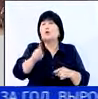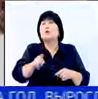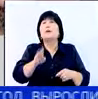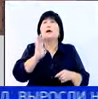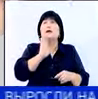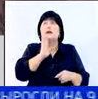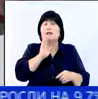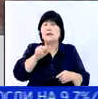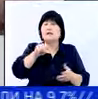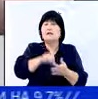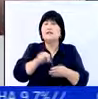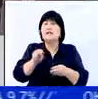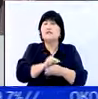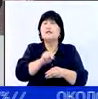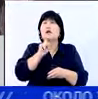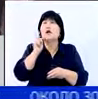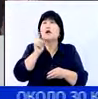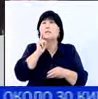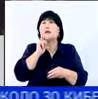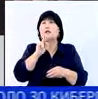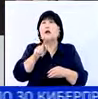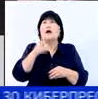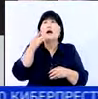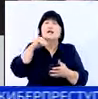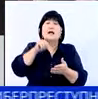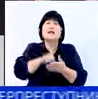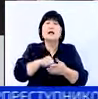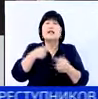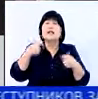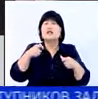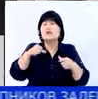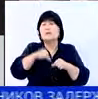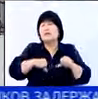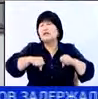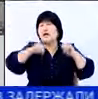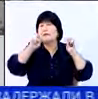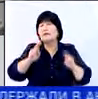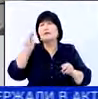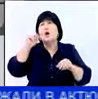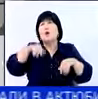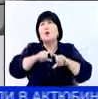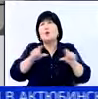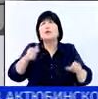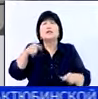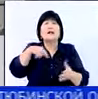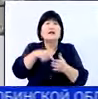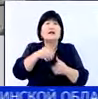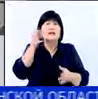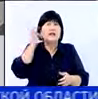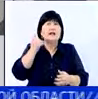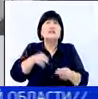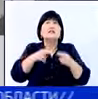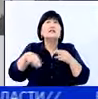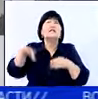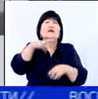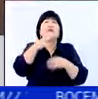Мария принимает участие в воспитании молодых цирюльников. Она член экзаменационной комиссии профессионального училища в Равенсбурге. Сейчас ездит по